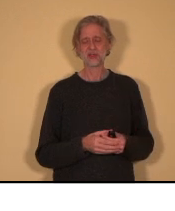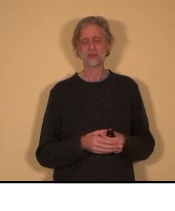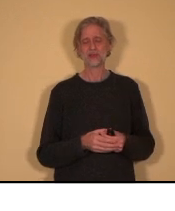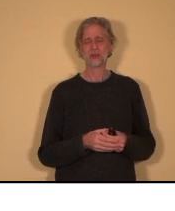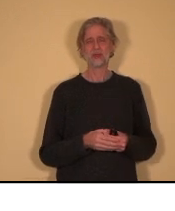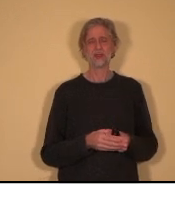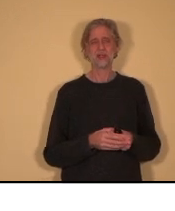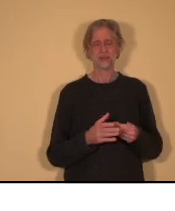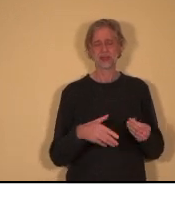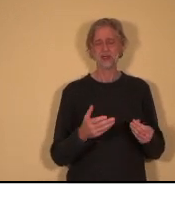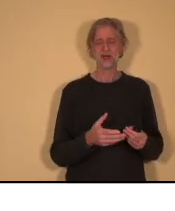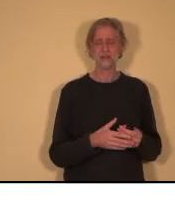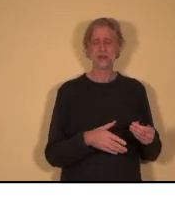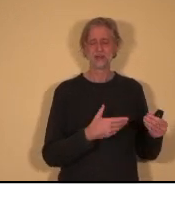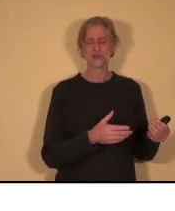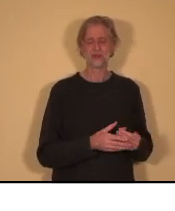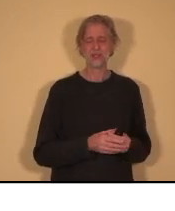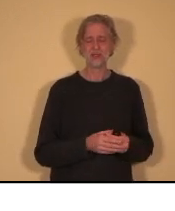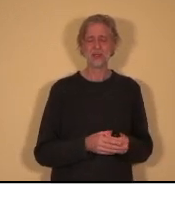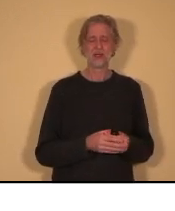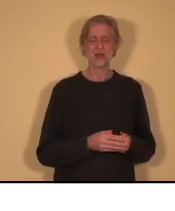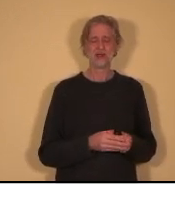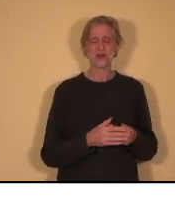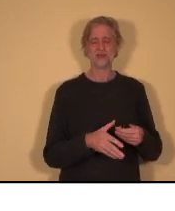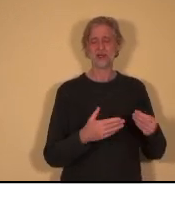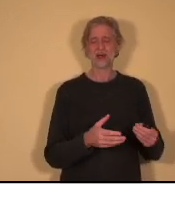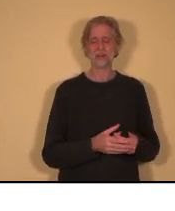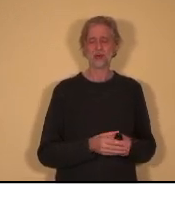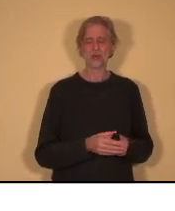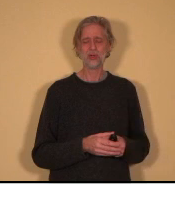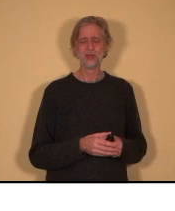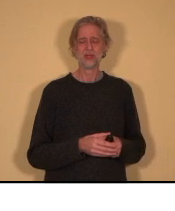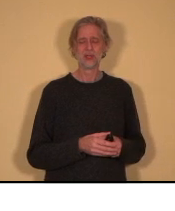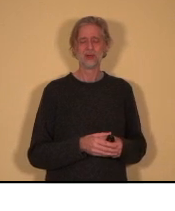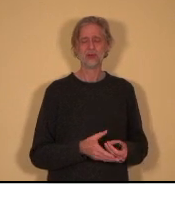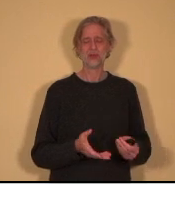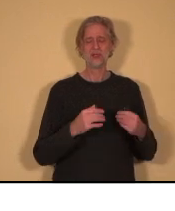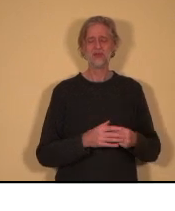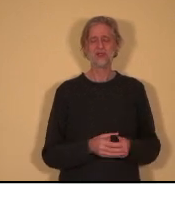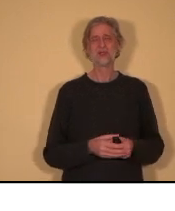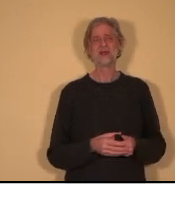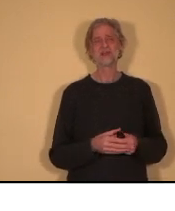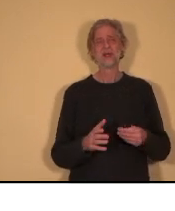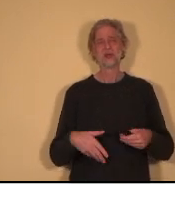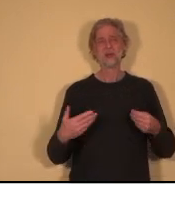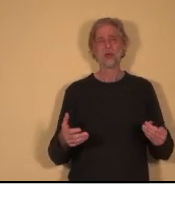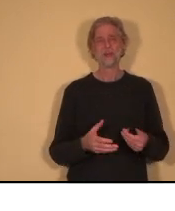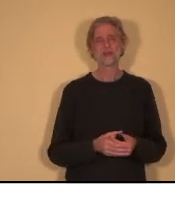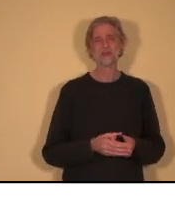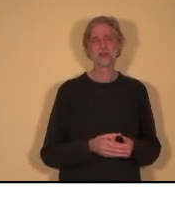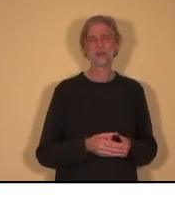der Wasserstoffatome, die wir drin haben, das sind 4, also wir haben 4 Gramm pro Mol und dividieren das durch